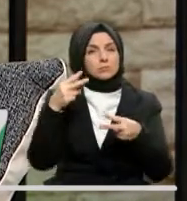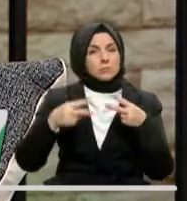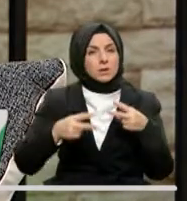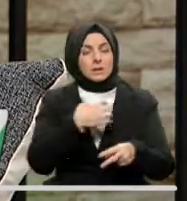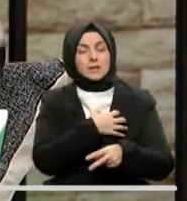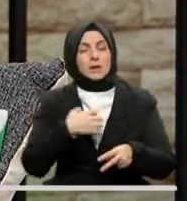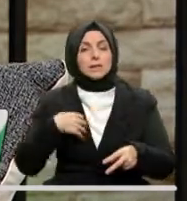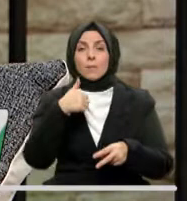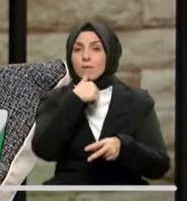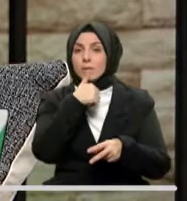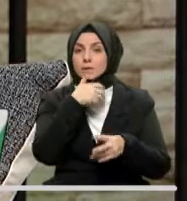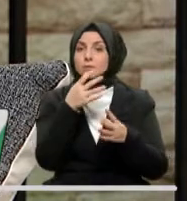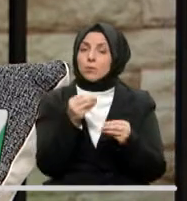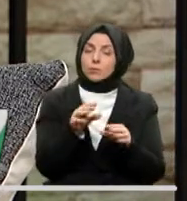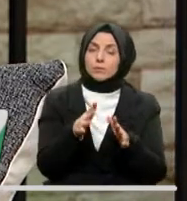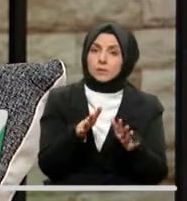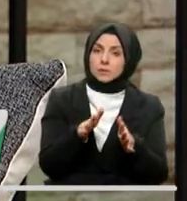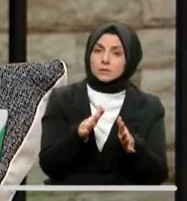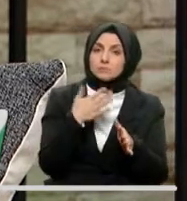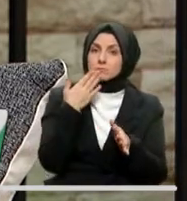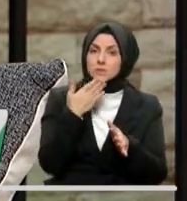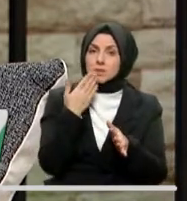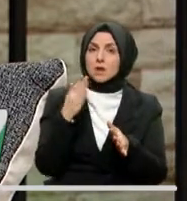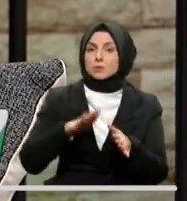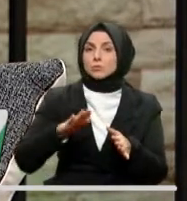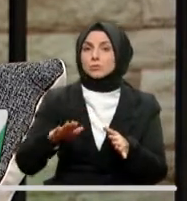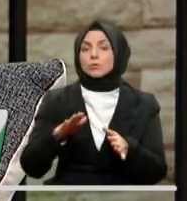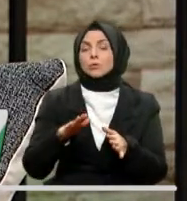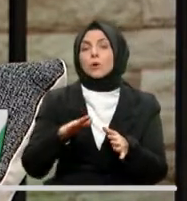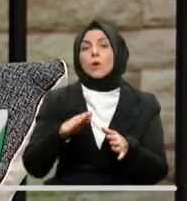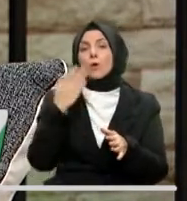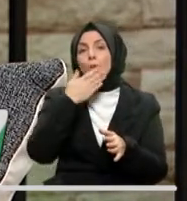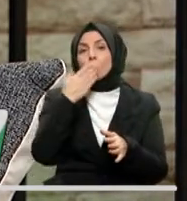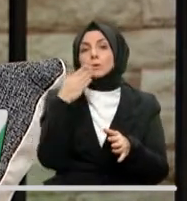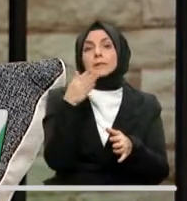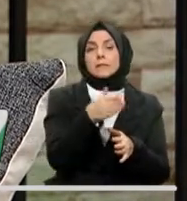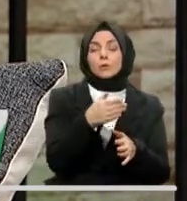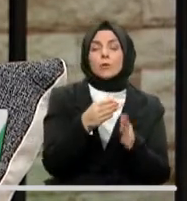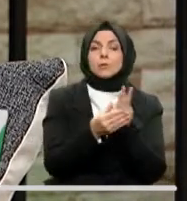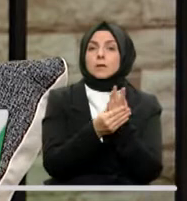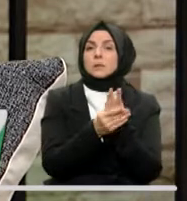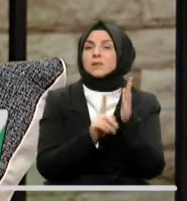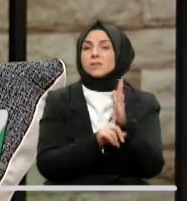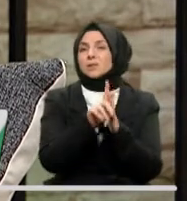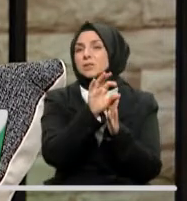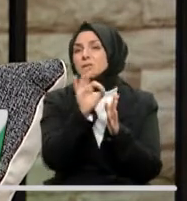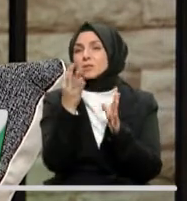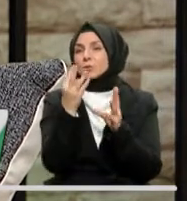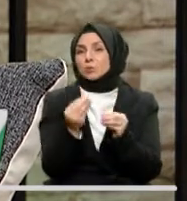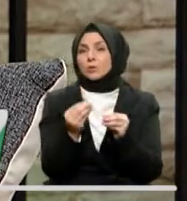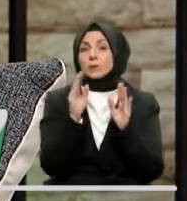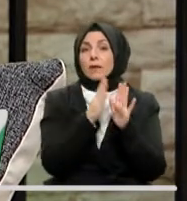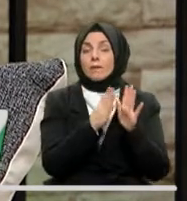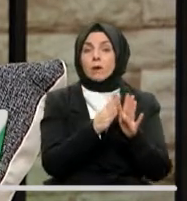anne babanın mesela Çocuk okul döneminde şey derslerinde başarısız oluyor ve sürekli başarısız olduğu derslerini yapamadığı sürekli